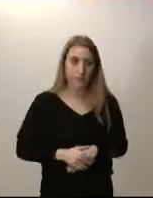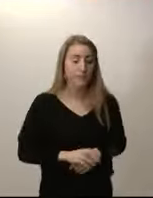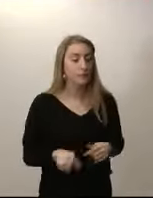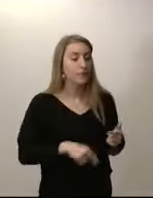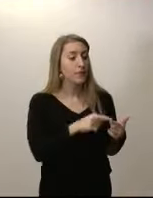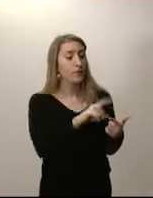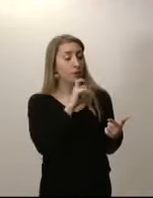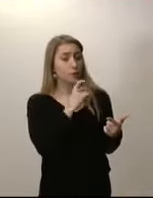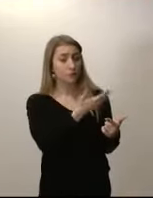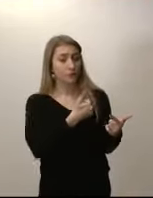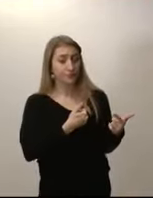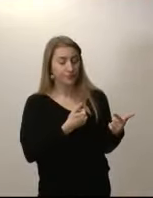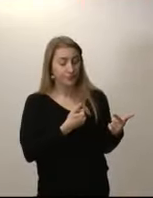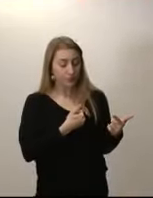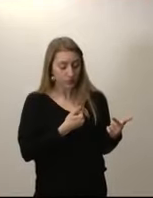vous avez dit